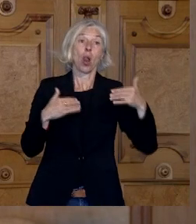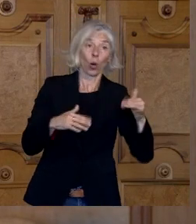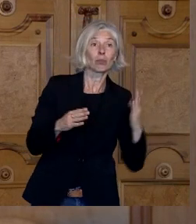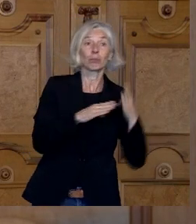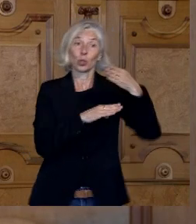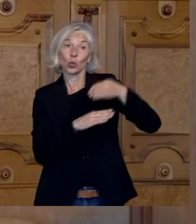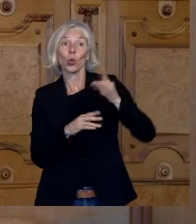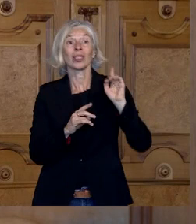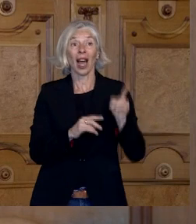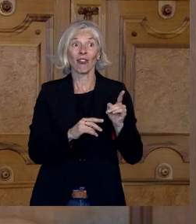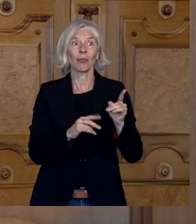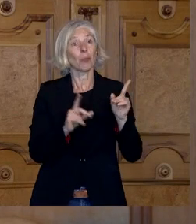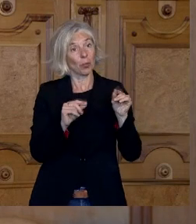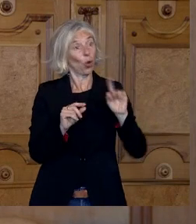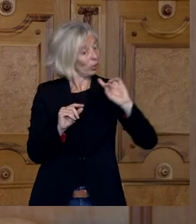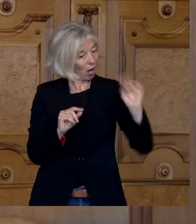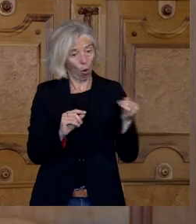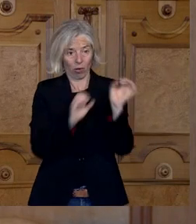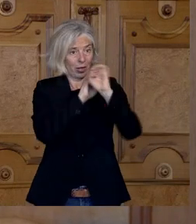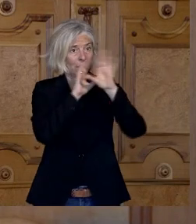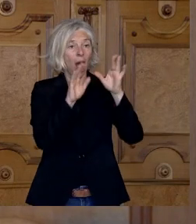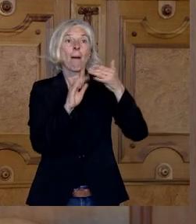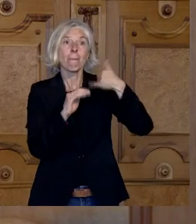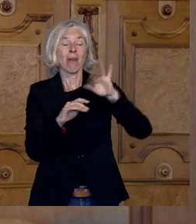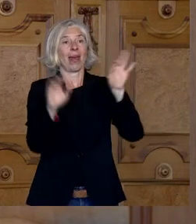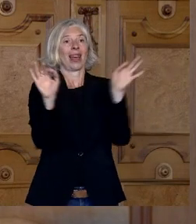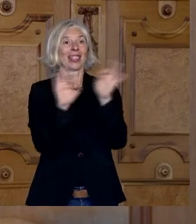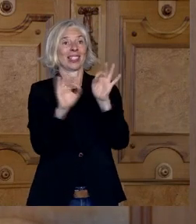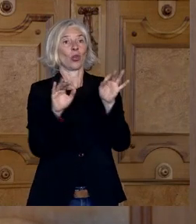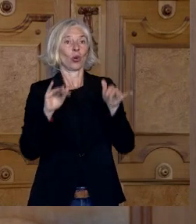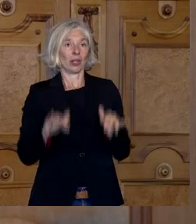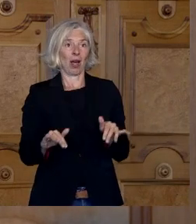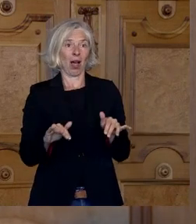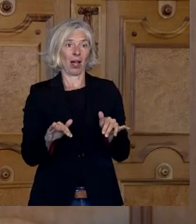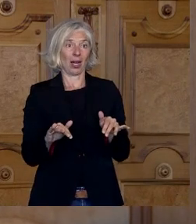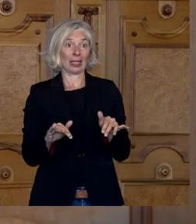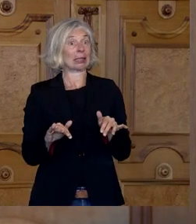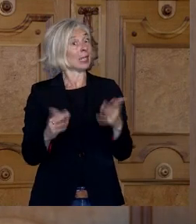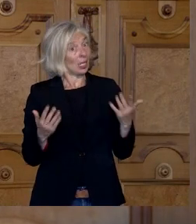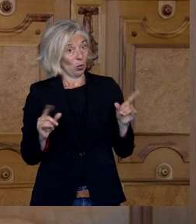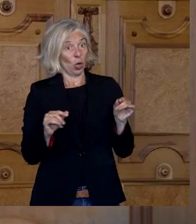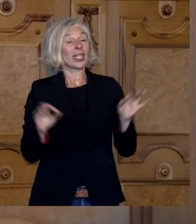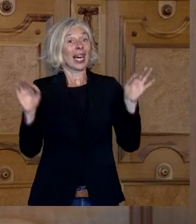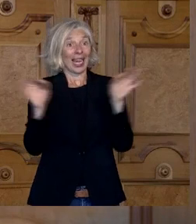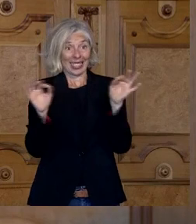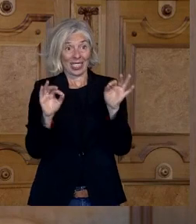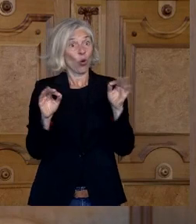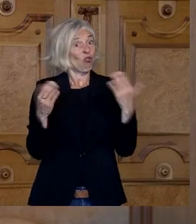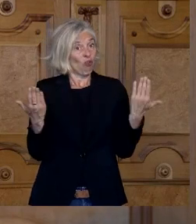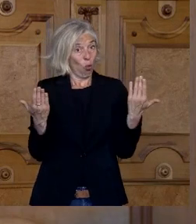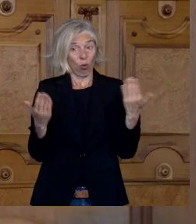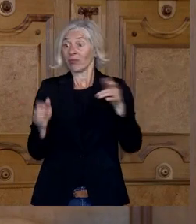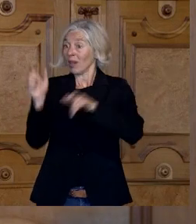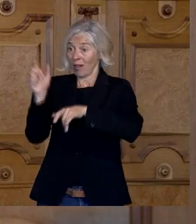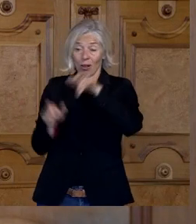eingehen. Das Risiko, und da ist mein ausdrücklicher Appell, übernehmen in der Tat jetzt die Einrichtungen oder die